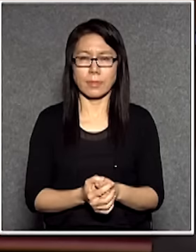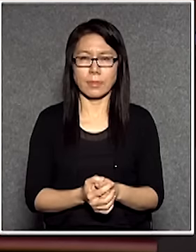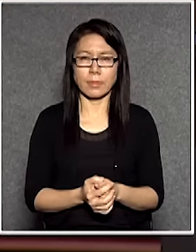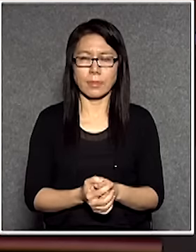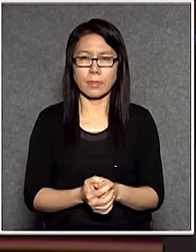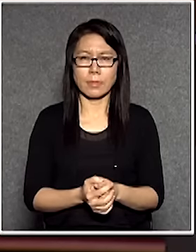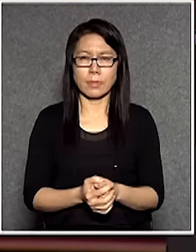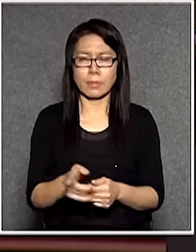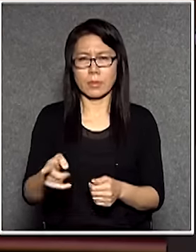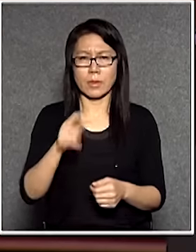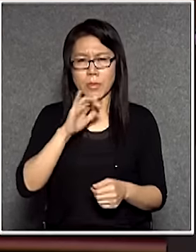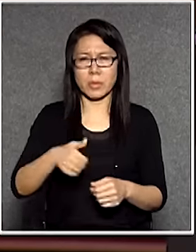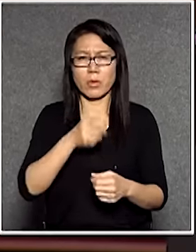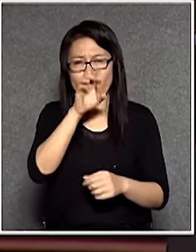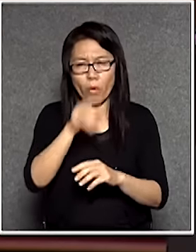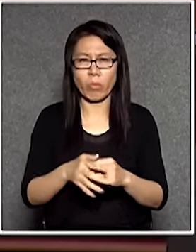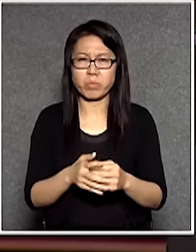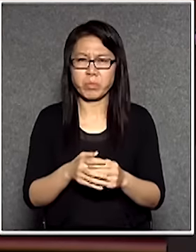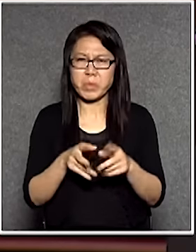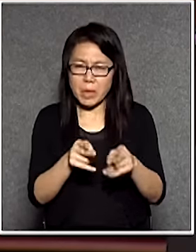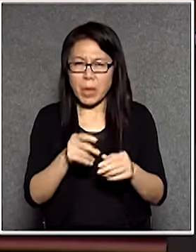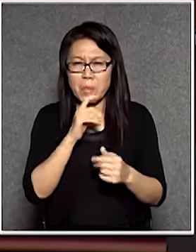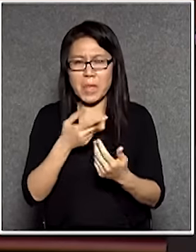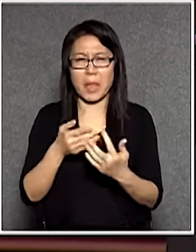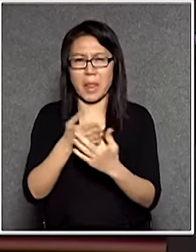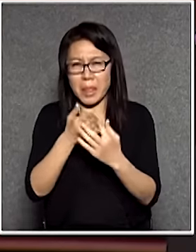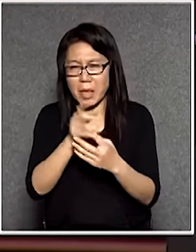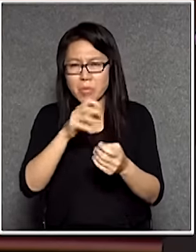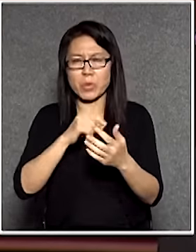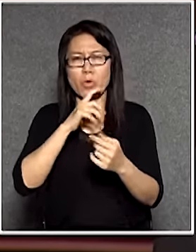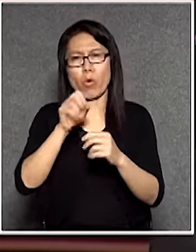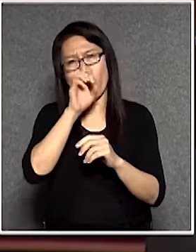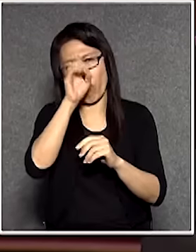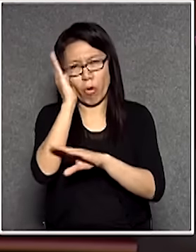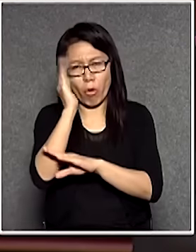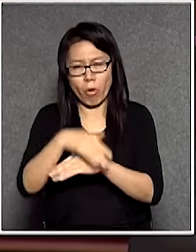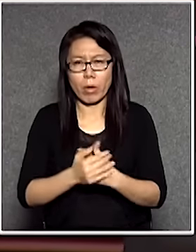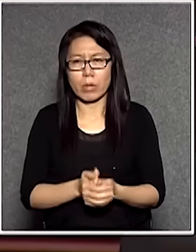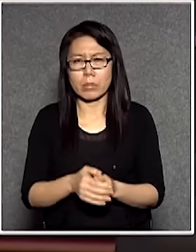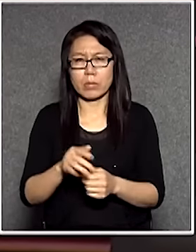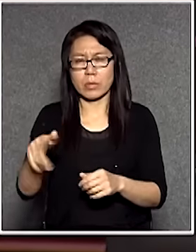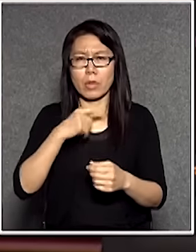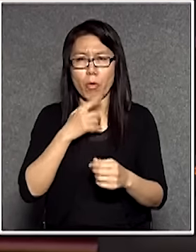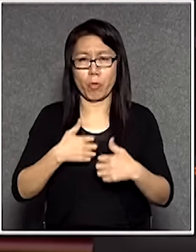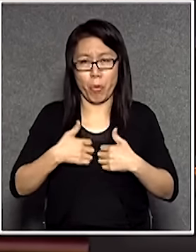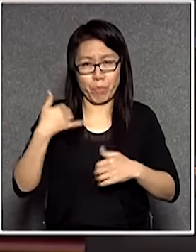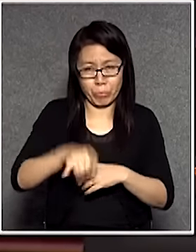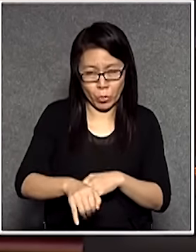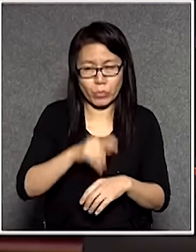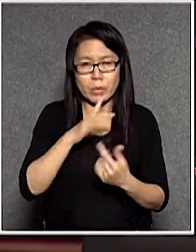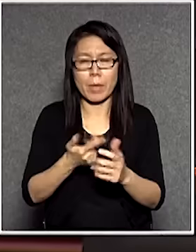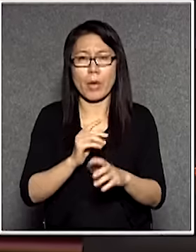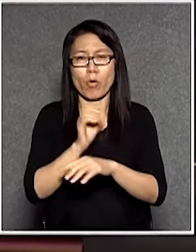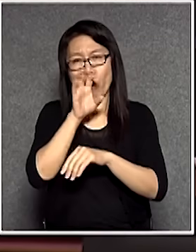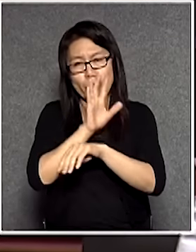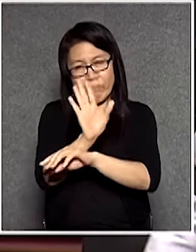你又抽一個嚟講咩用啫？斷章取義，博得啊博喺度，係咁抽，係嘛？我講唔切入嚟，俾你講咗先啫。唔係，我就起碼講5分鐘。我